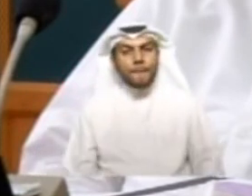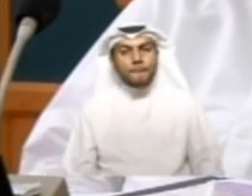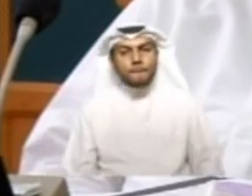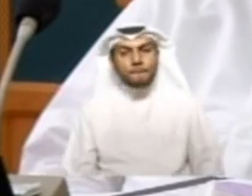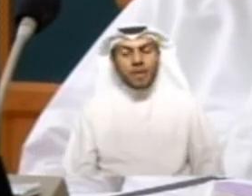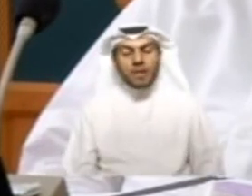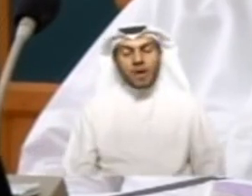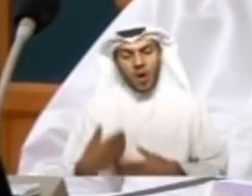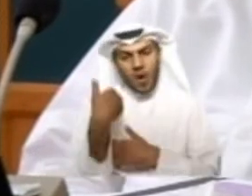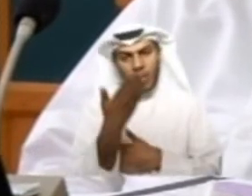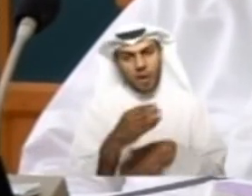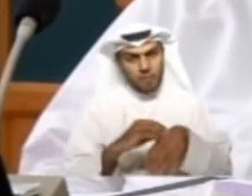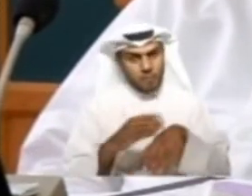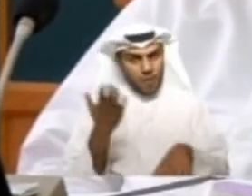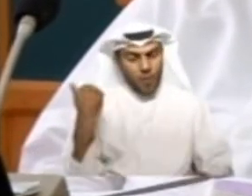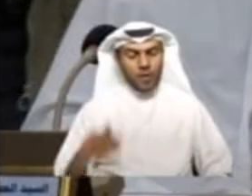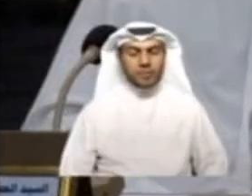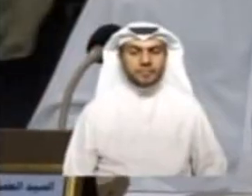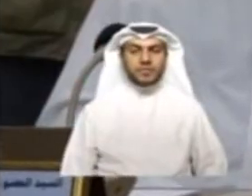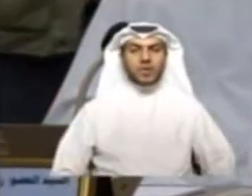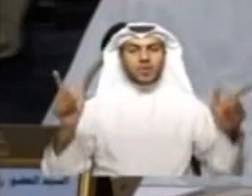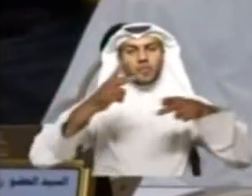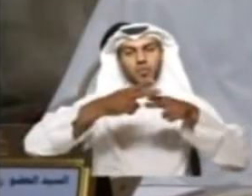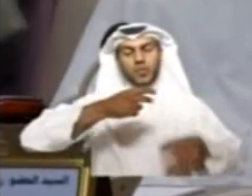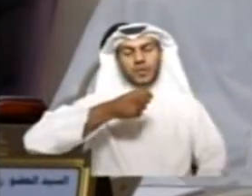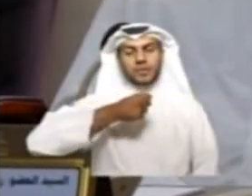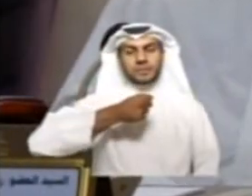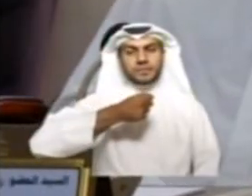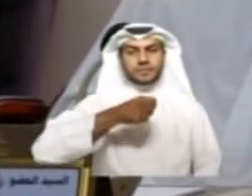الموضوعات المحالة إليها من المجلس. نواف الشراكي، تلفزيون دولة الكويت.